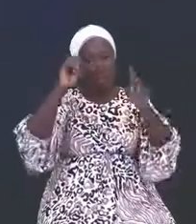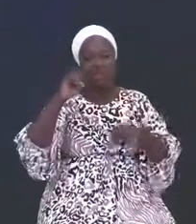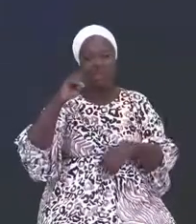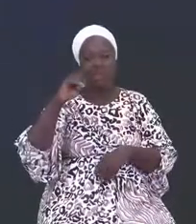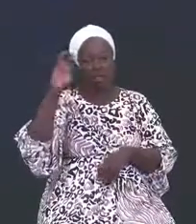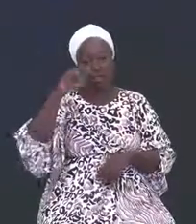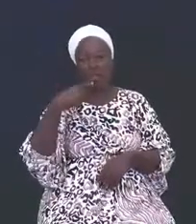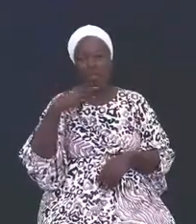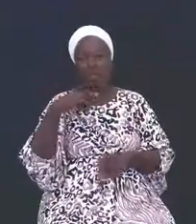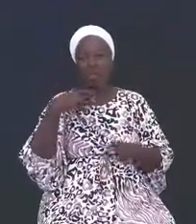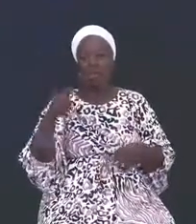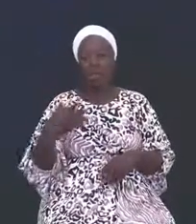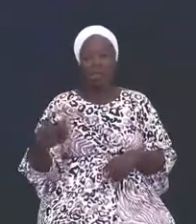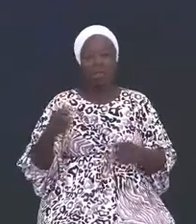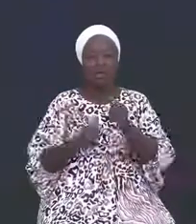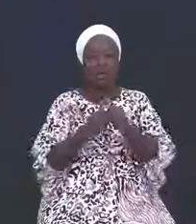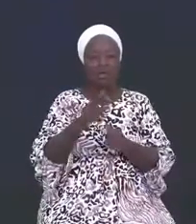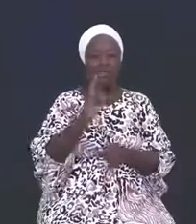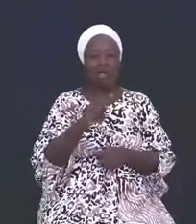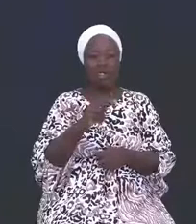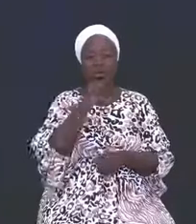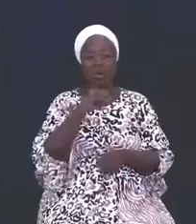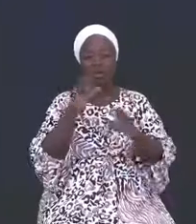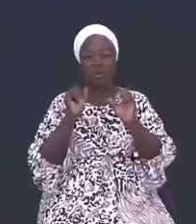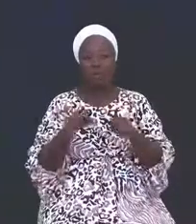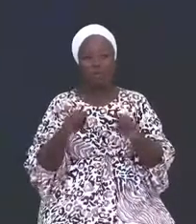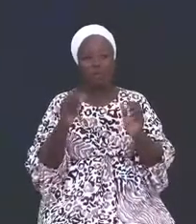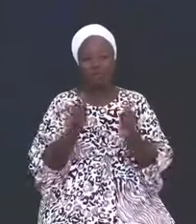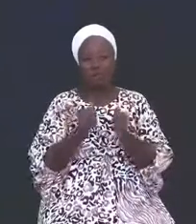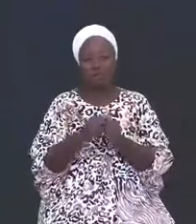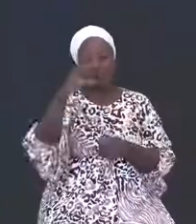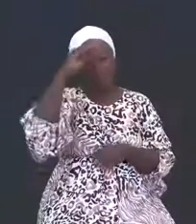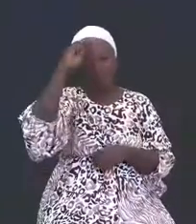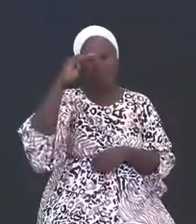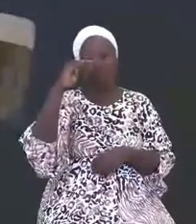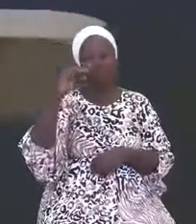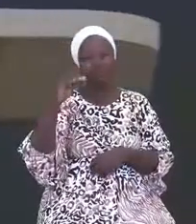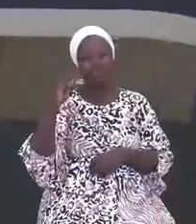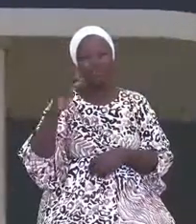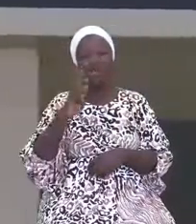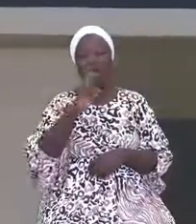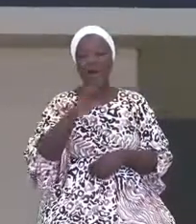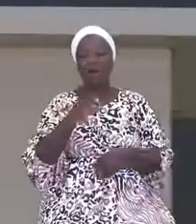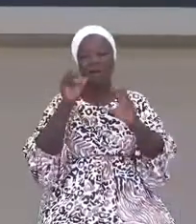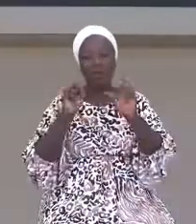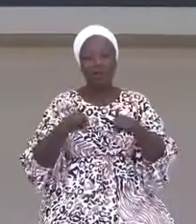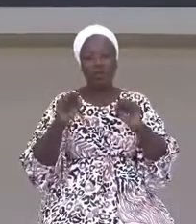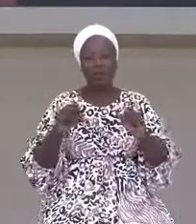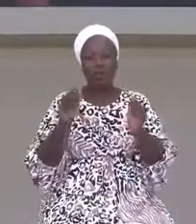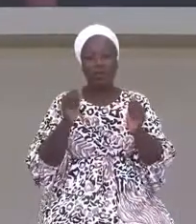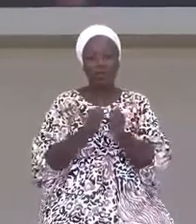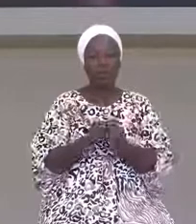est impossible aux hommes est possible à Dieu.